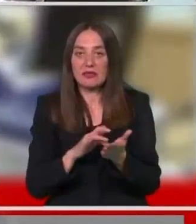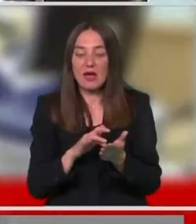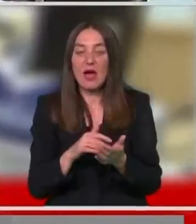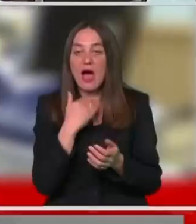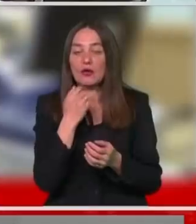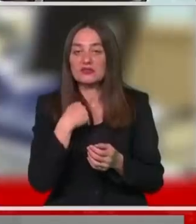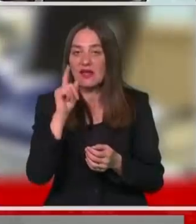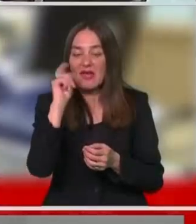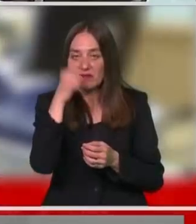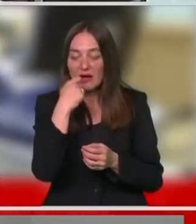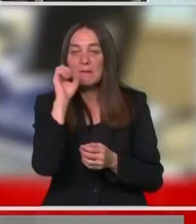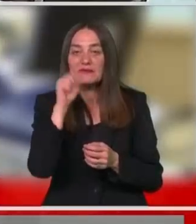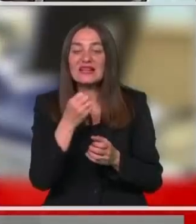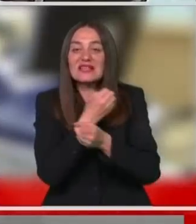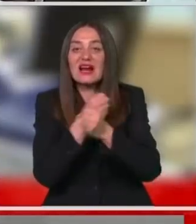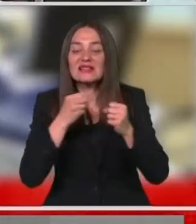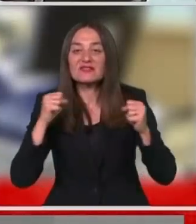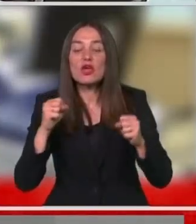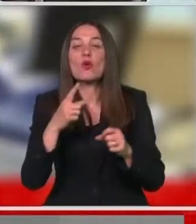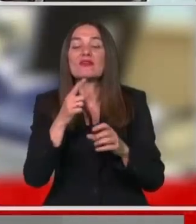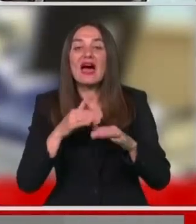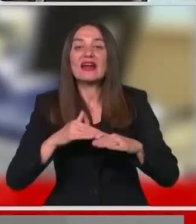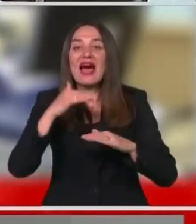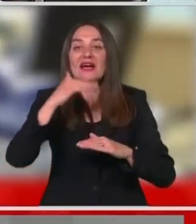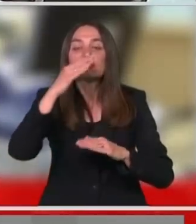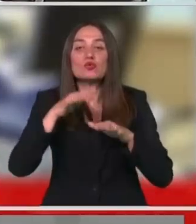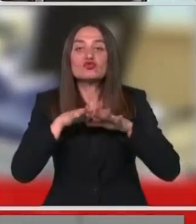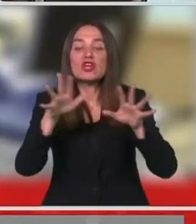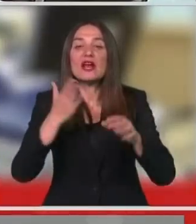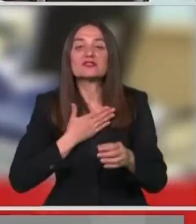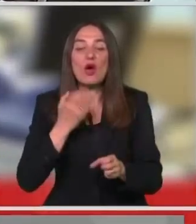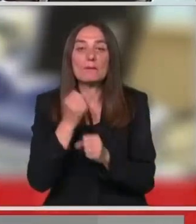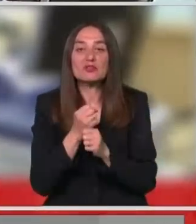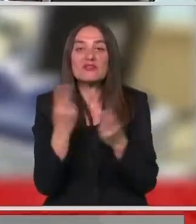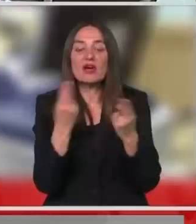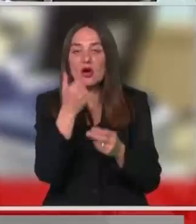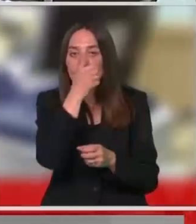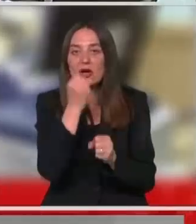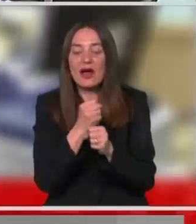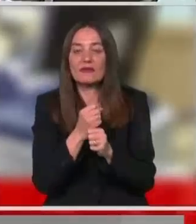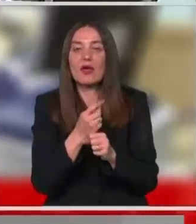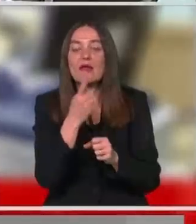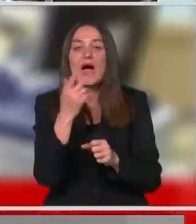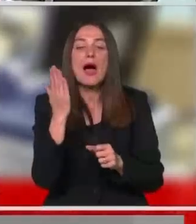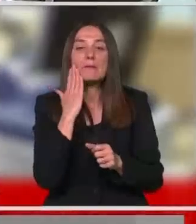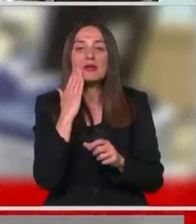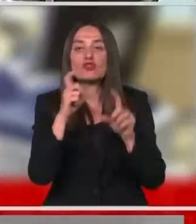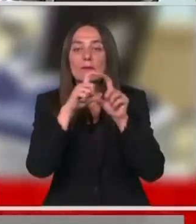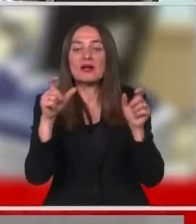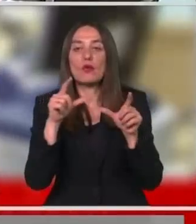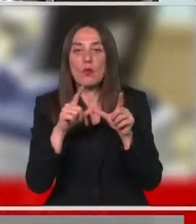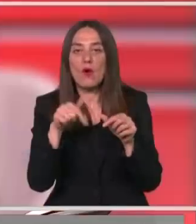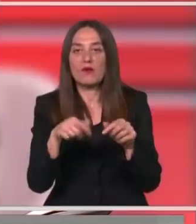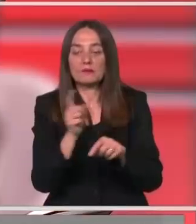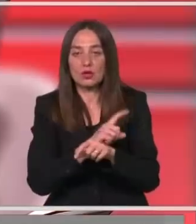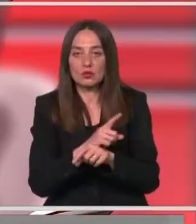varam, je da se razvijaju, da rastu, da šire svoje poslovanje kao što rade recimo to i američka preduzeća u ovom trenutku. Dobro,